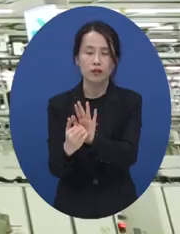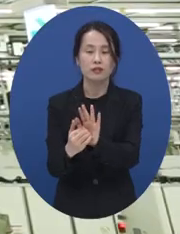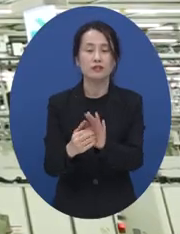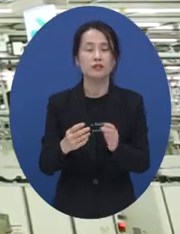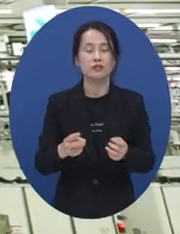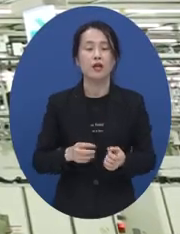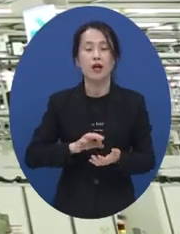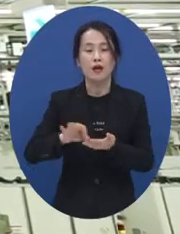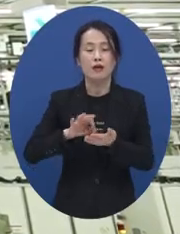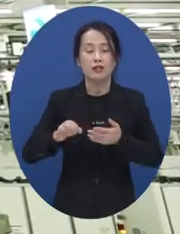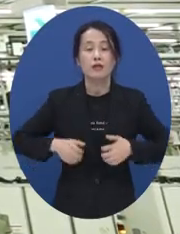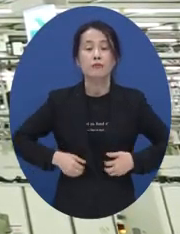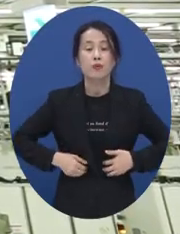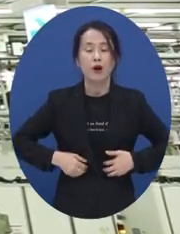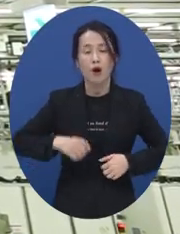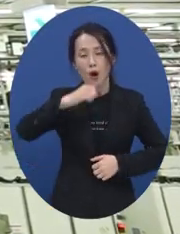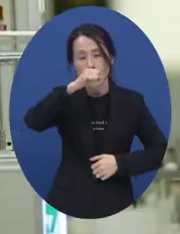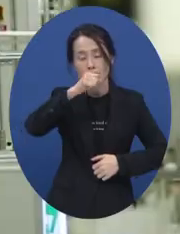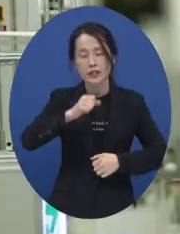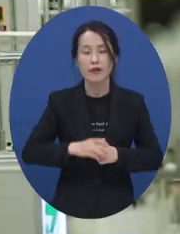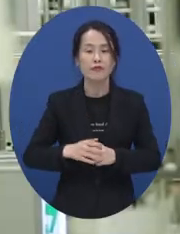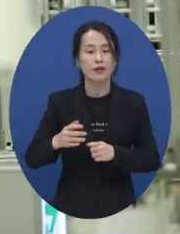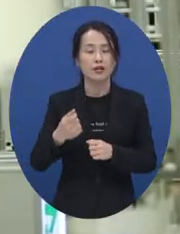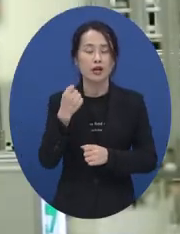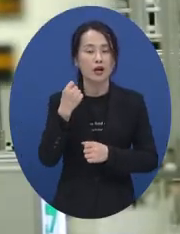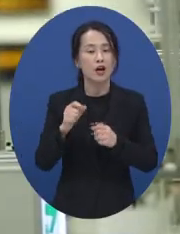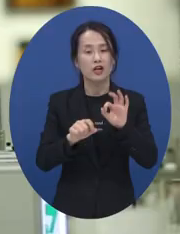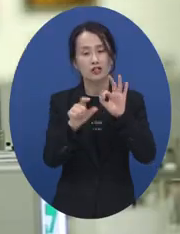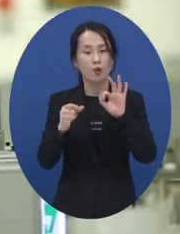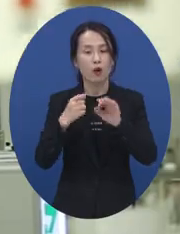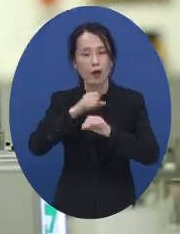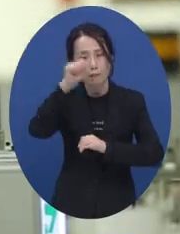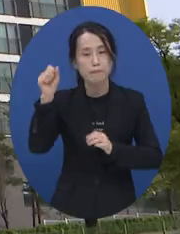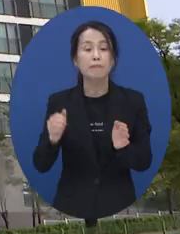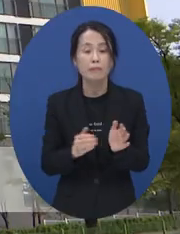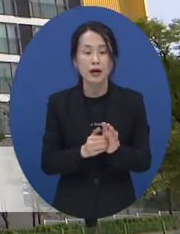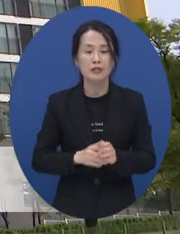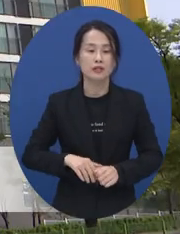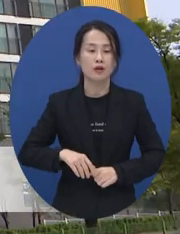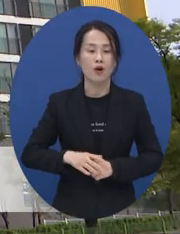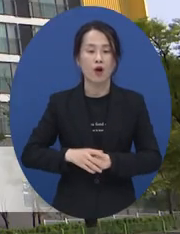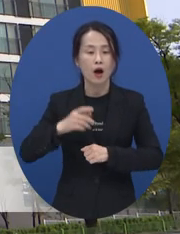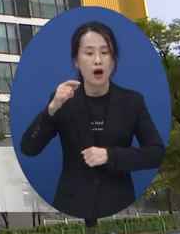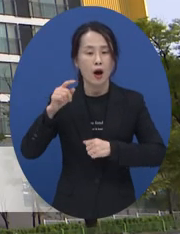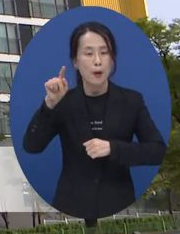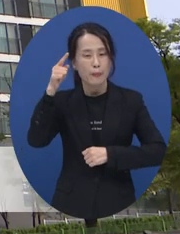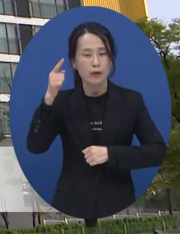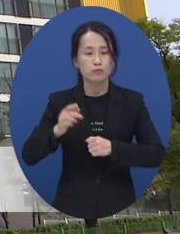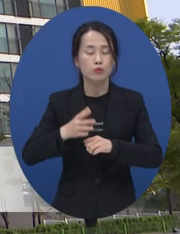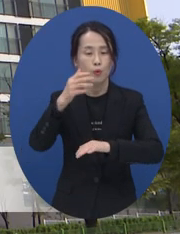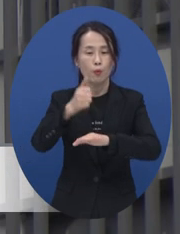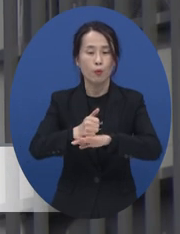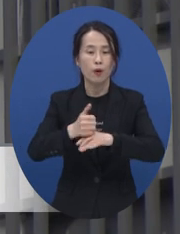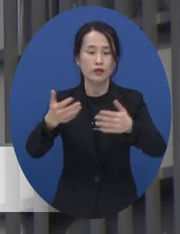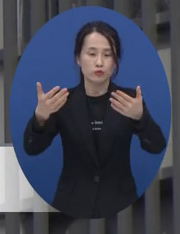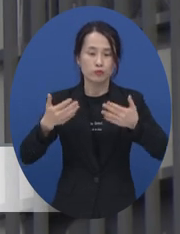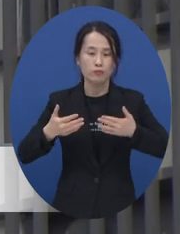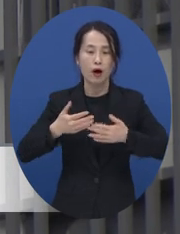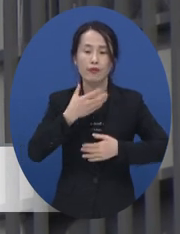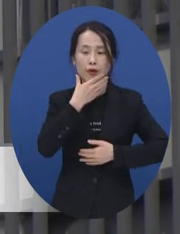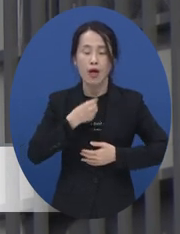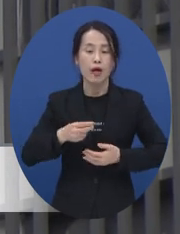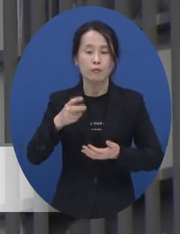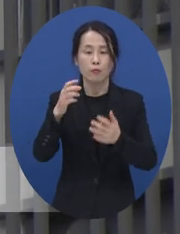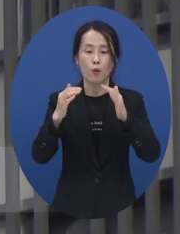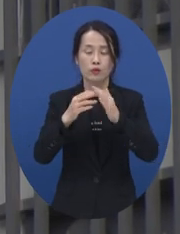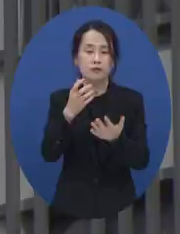규제 대응 예산을 추경에 반영해 지난달 도의회에서 통과된 바 있습니다. 100% 후분양제 도입 등의 내용을 담은 경기